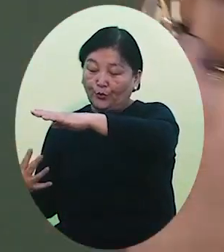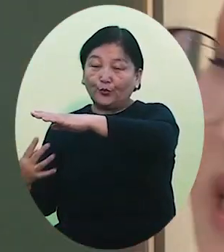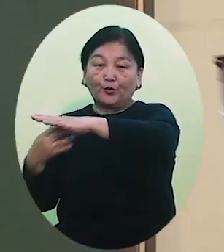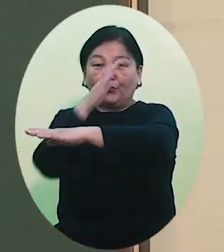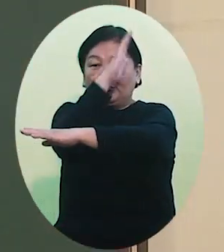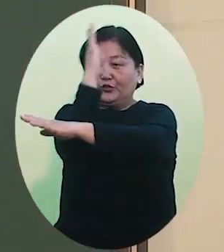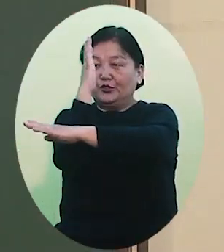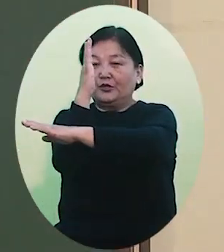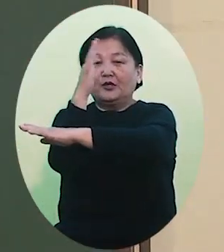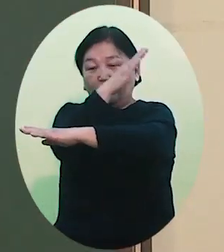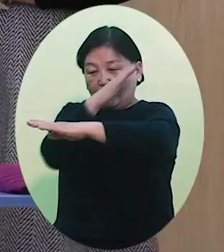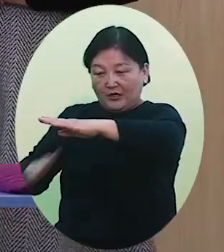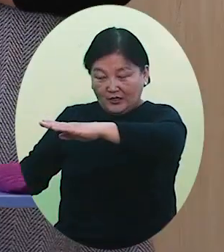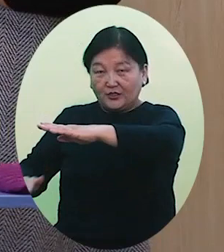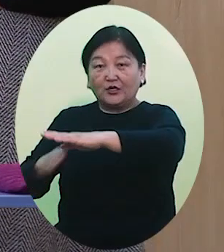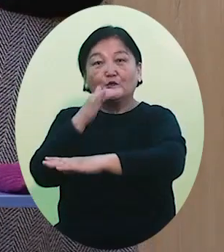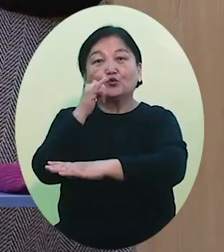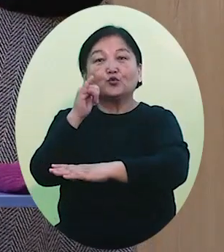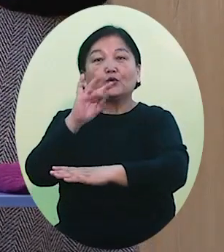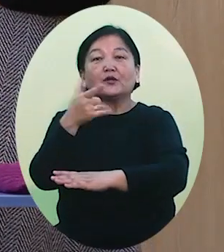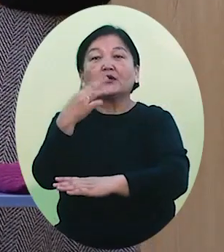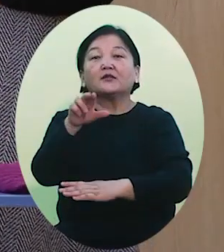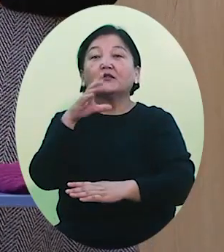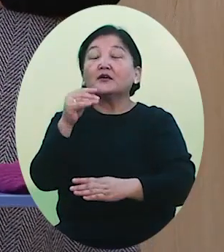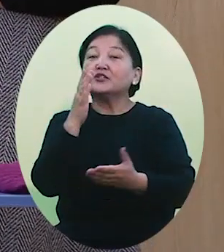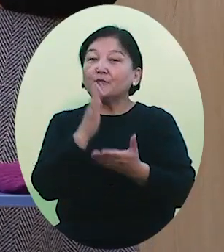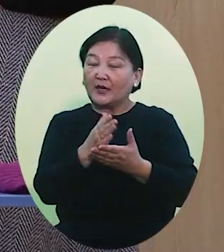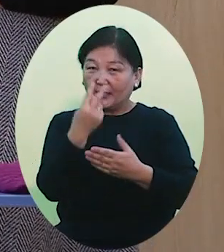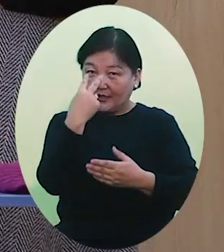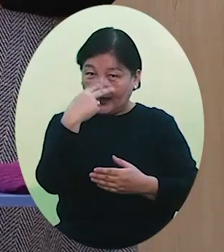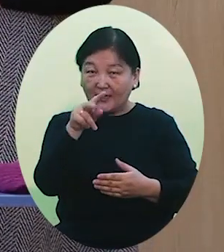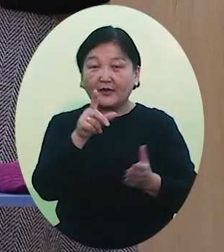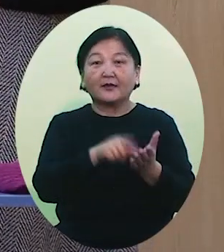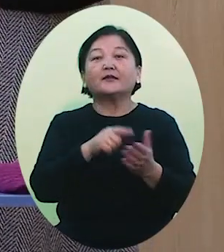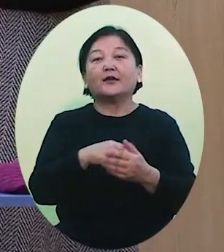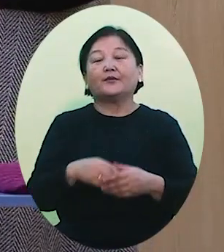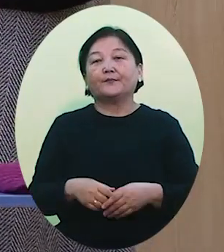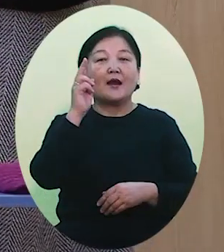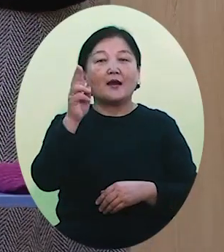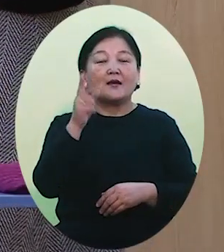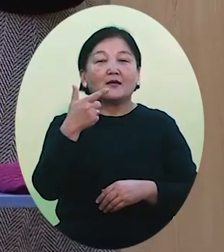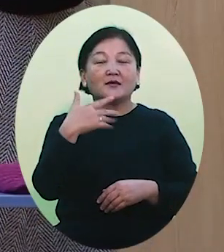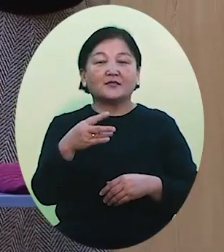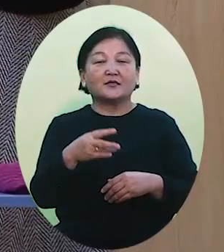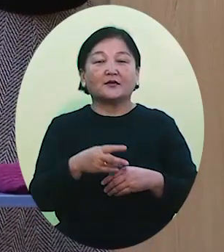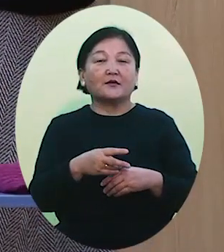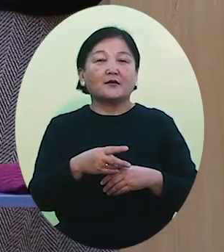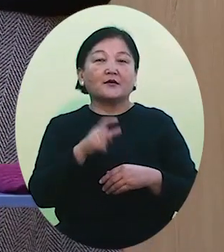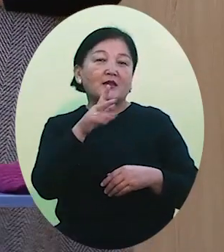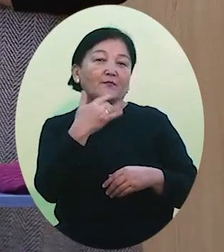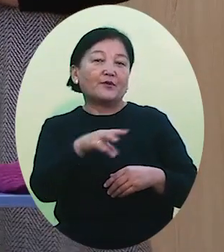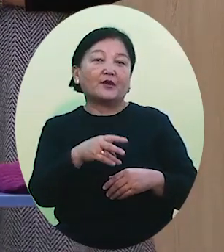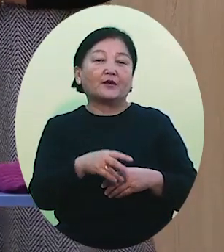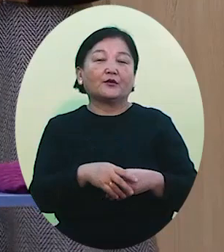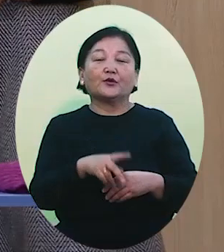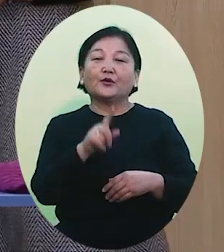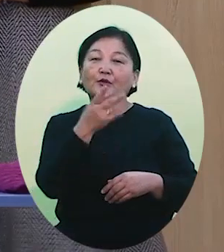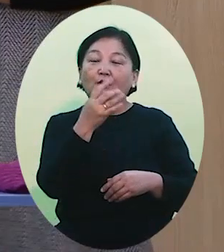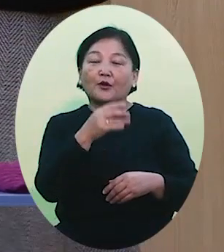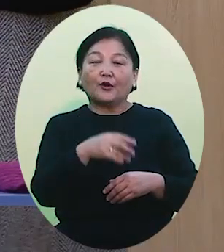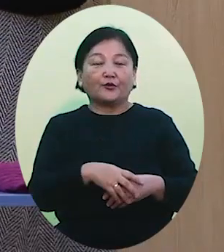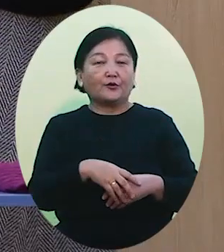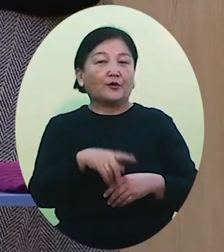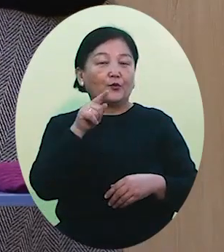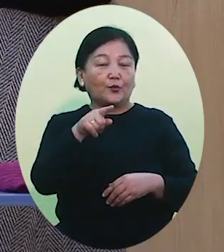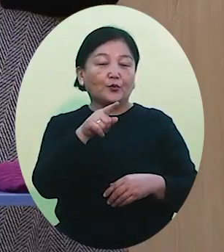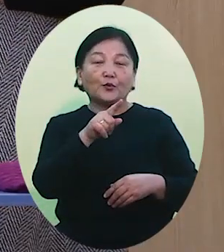k гэсэн хэлбэрийн шугам функц нь координатын ихийг дайрсан шулуун гардаг юм байна. K нь тгээс их үед 1 3-р мөчөд,